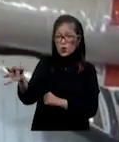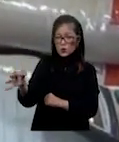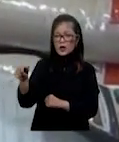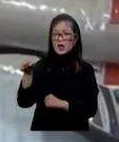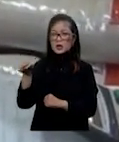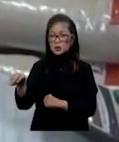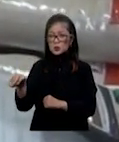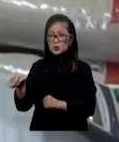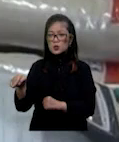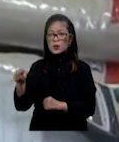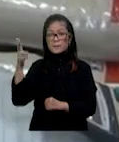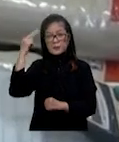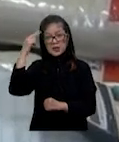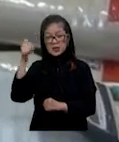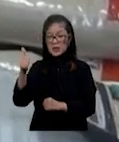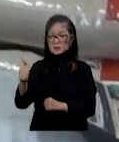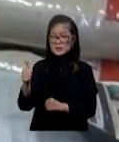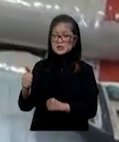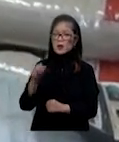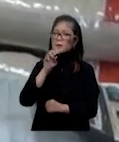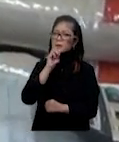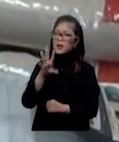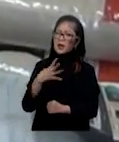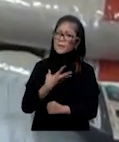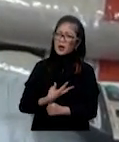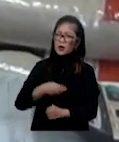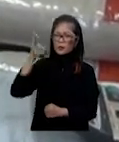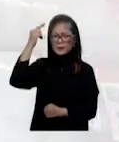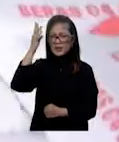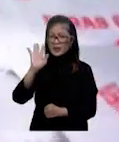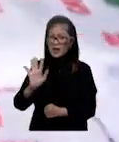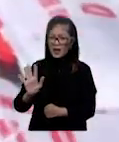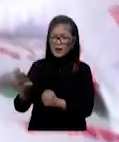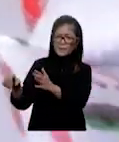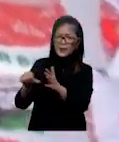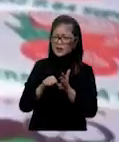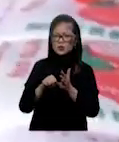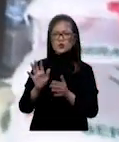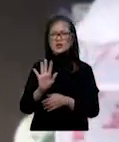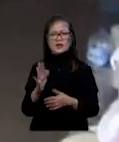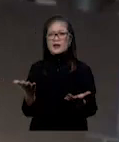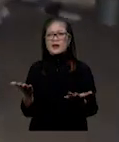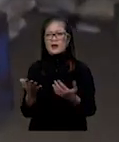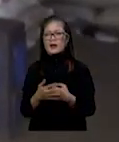Daya pemerintah juga kita mengeluh juga ke pemerintah nggak akan diopenin, Pak.